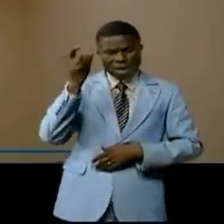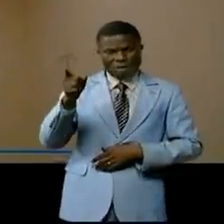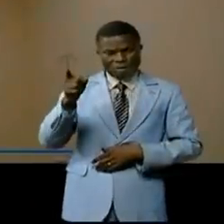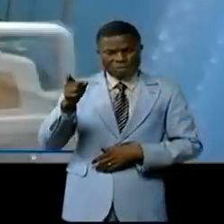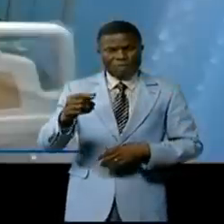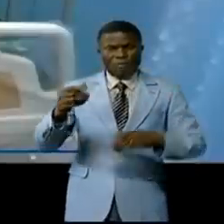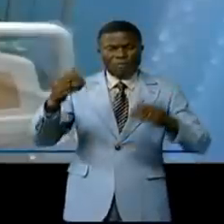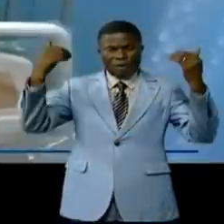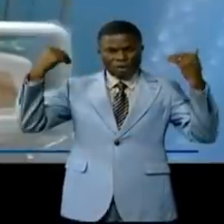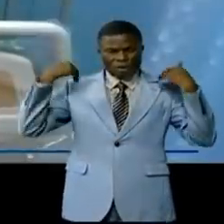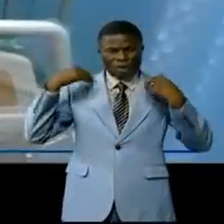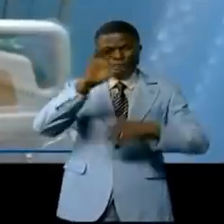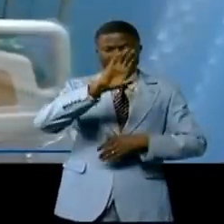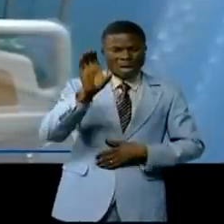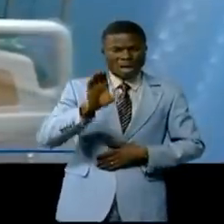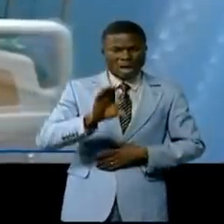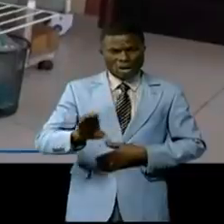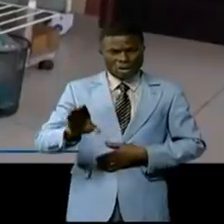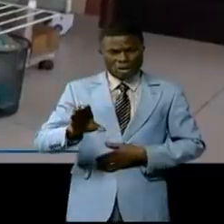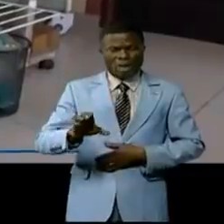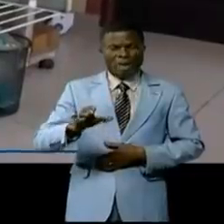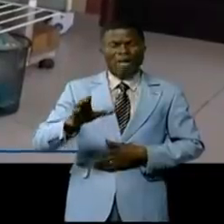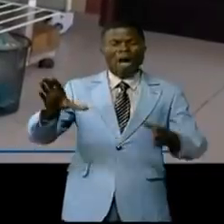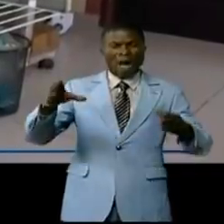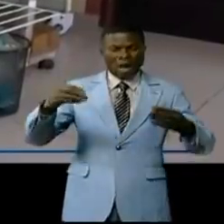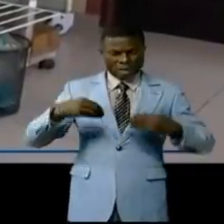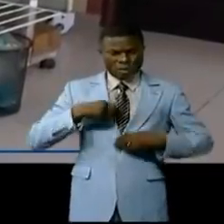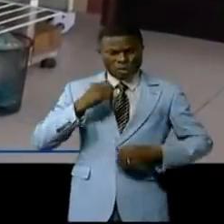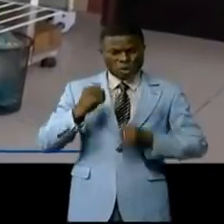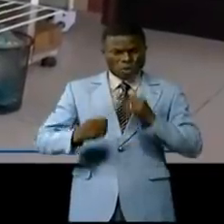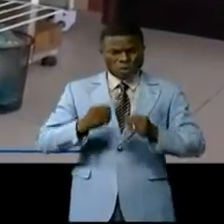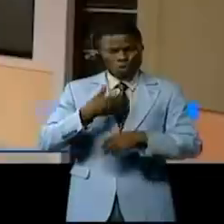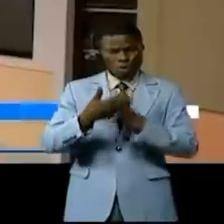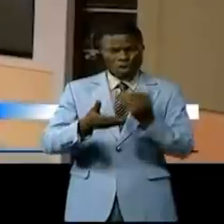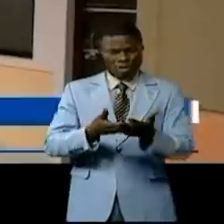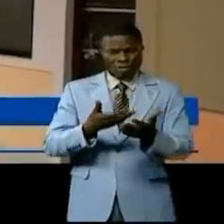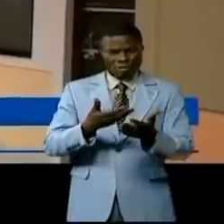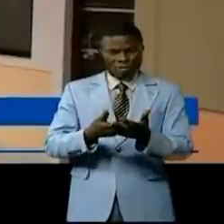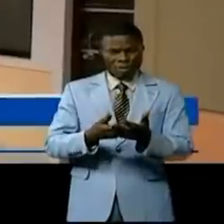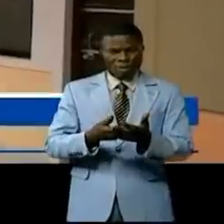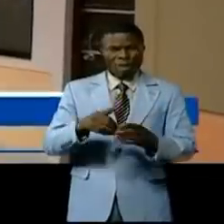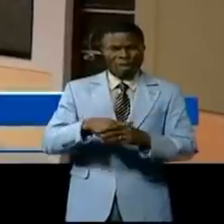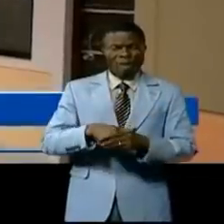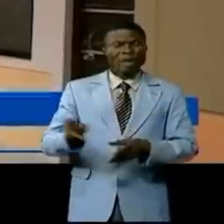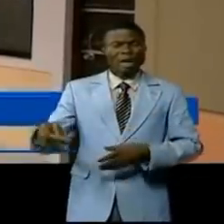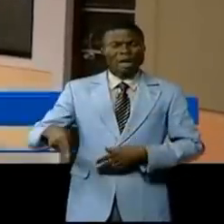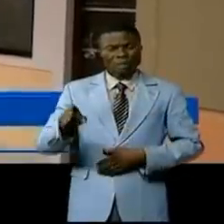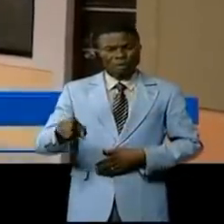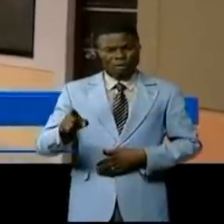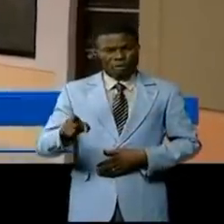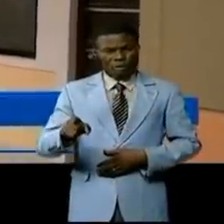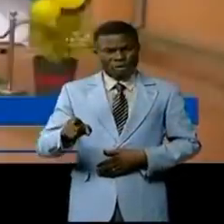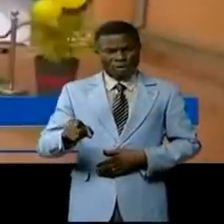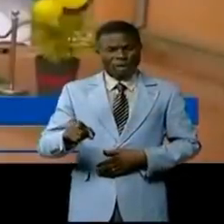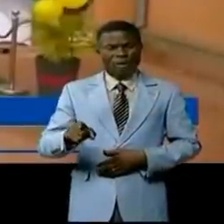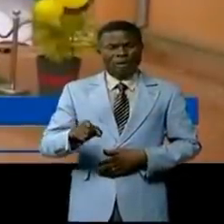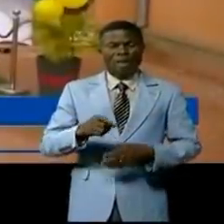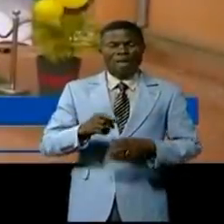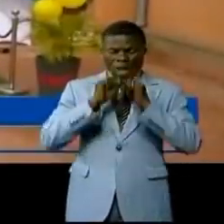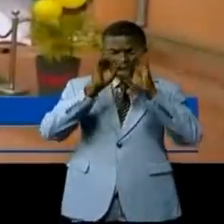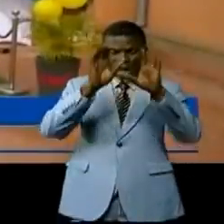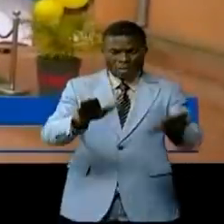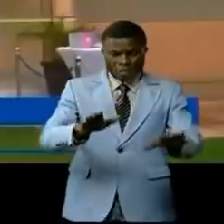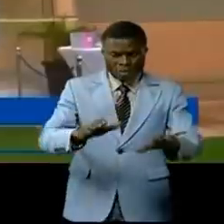l'autorité municipale qui reconnaît les efforts consentis par l'exécutif provinciale a baptisé l'un